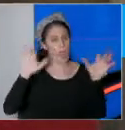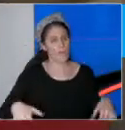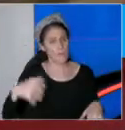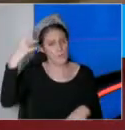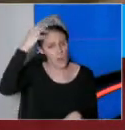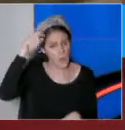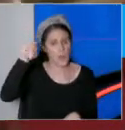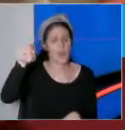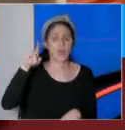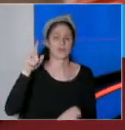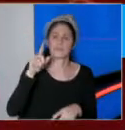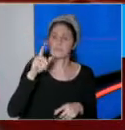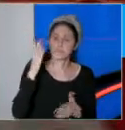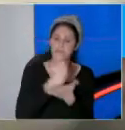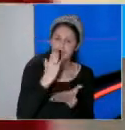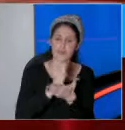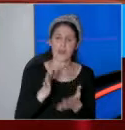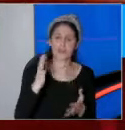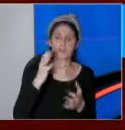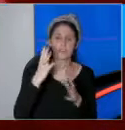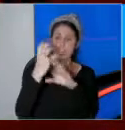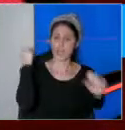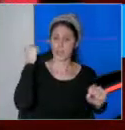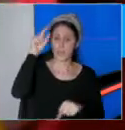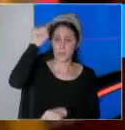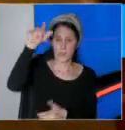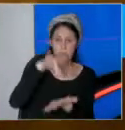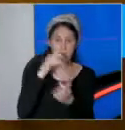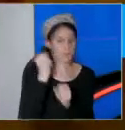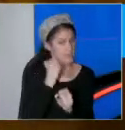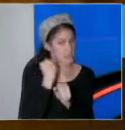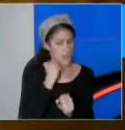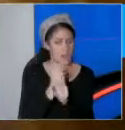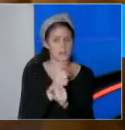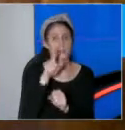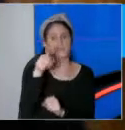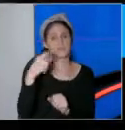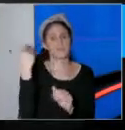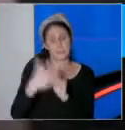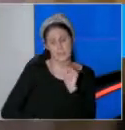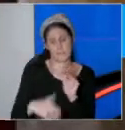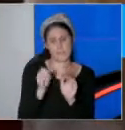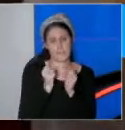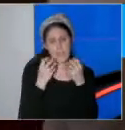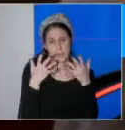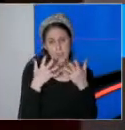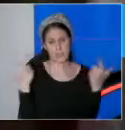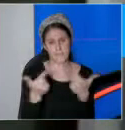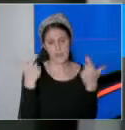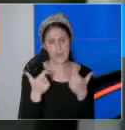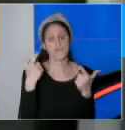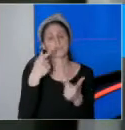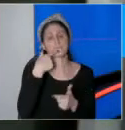מרוקו, והיה גם שגרירות פעילה במרוקו, שהסתיים בזמן האינתיפאדה, ואכן בתקופה